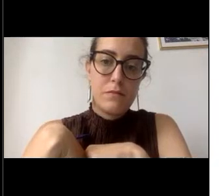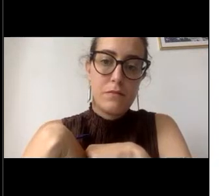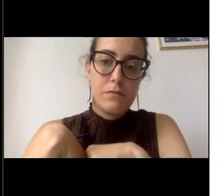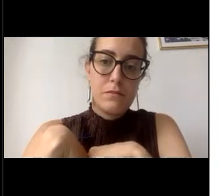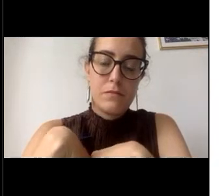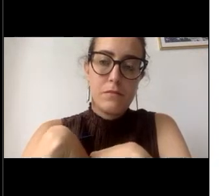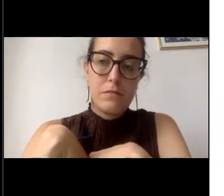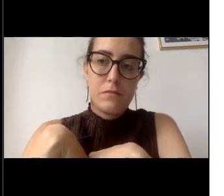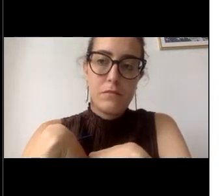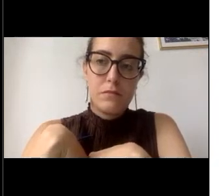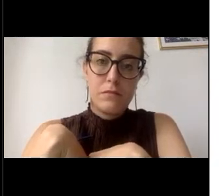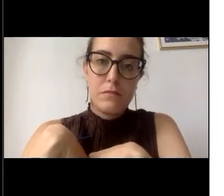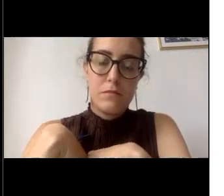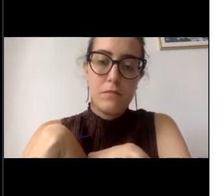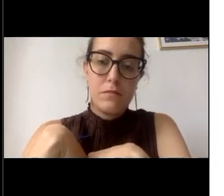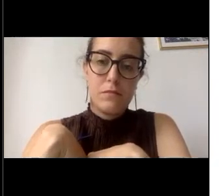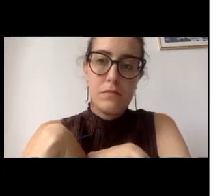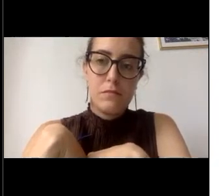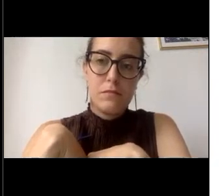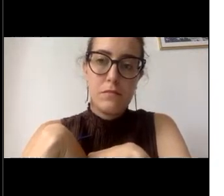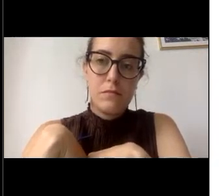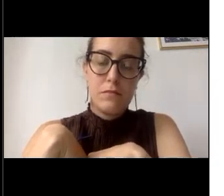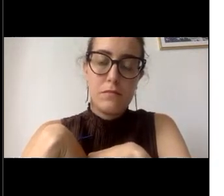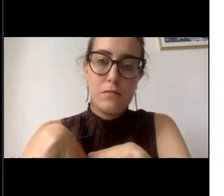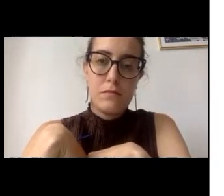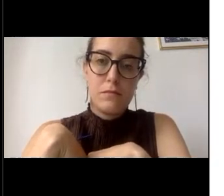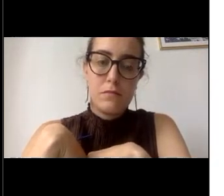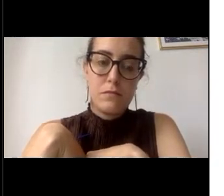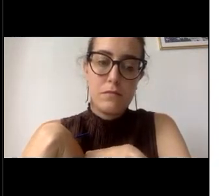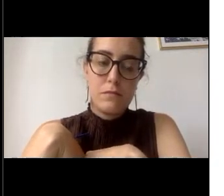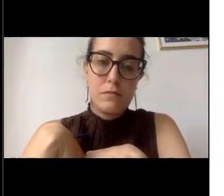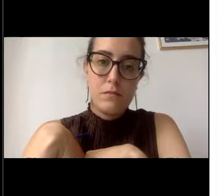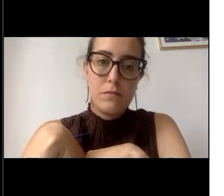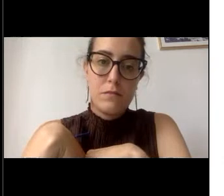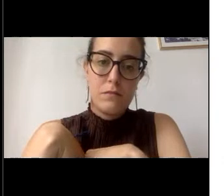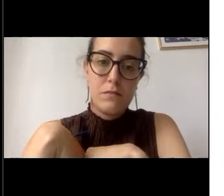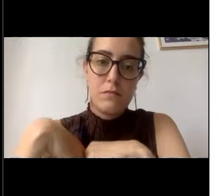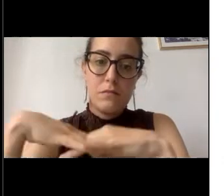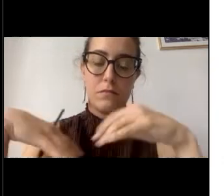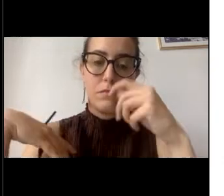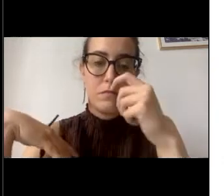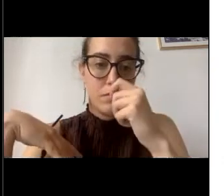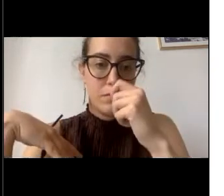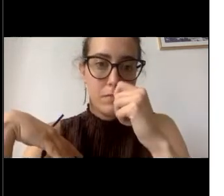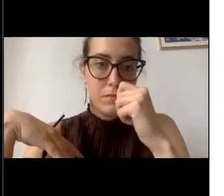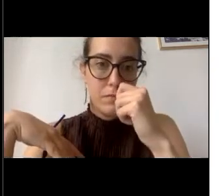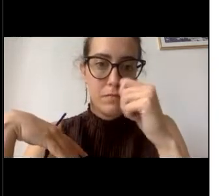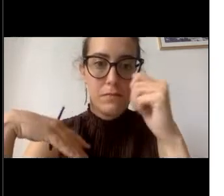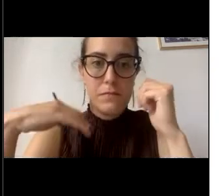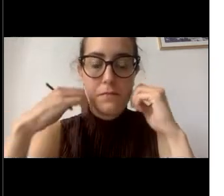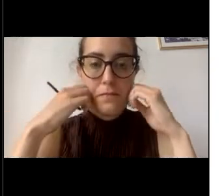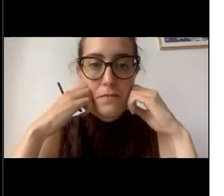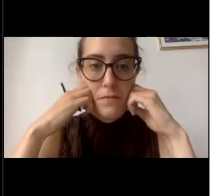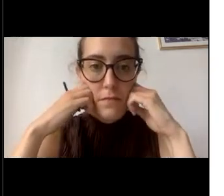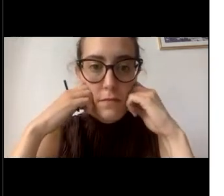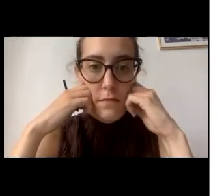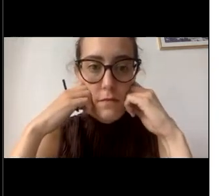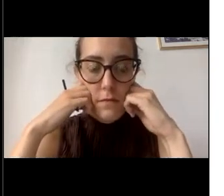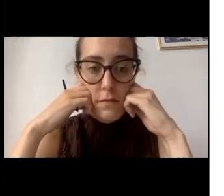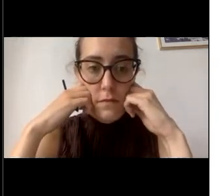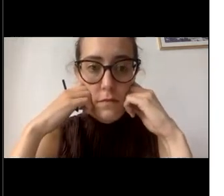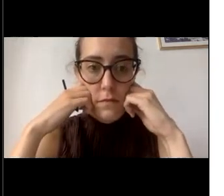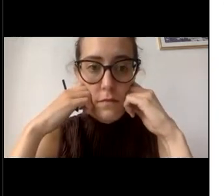permesso poi l'applicazione di questo di questo articolo 42 bis e nel novembre